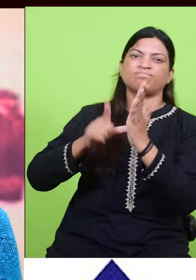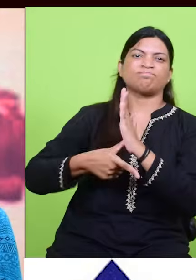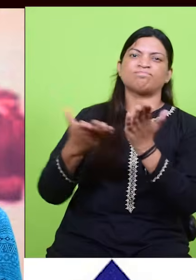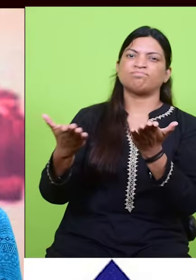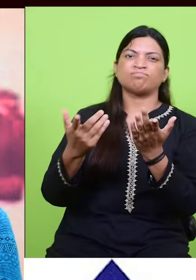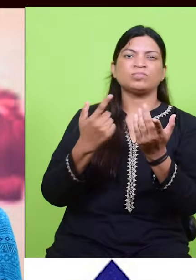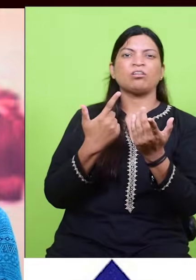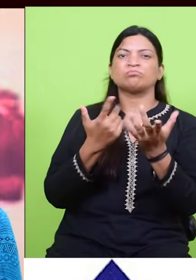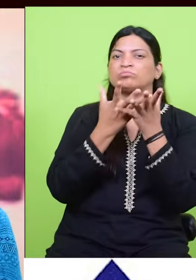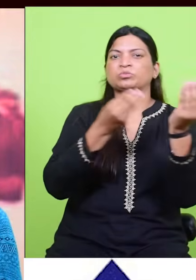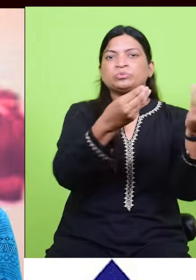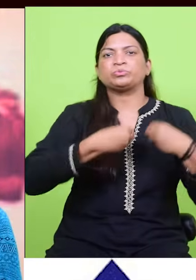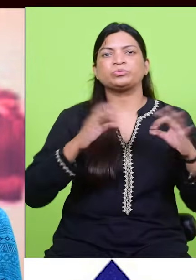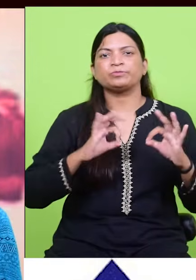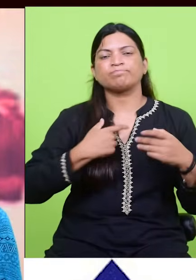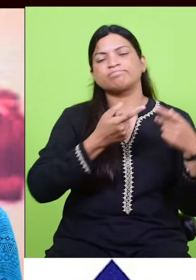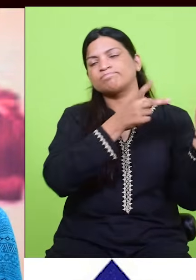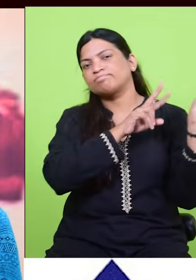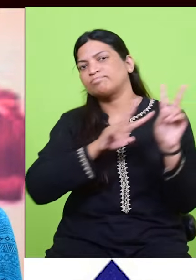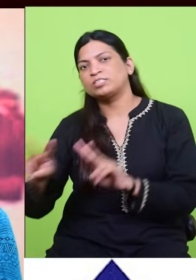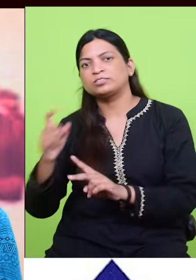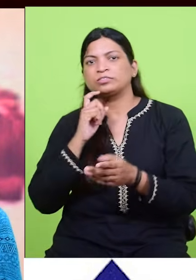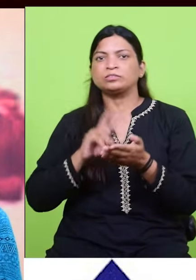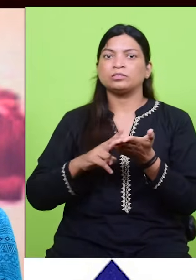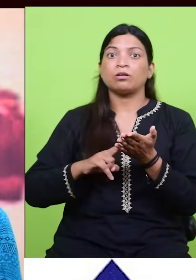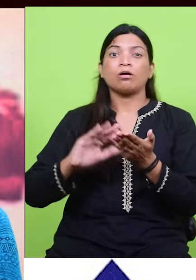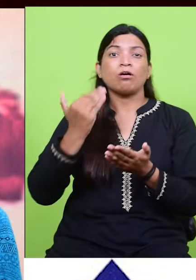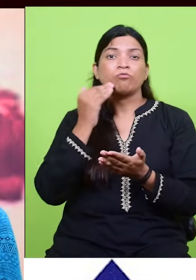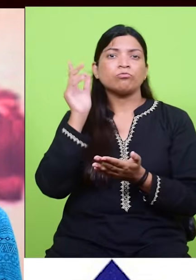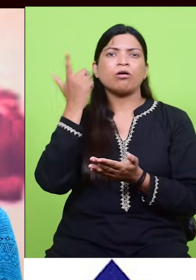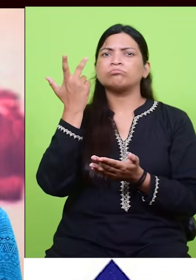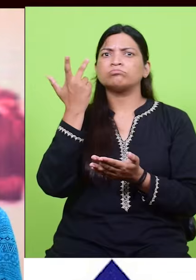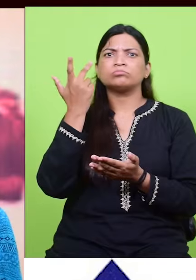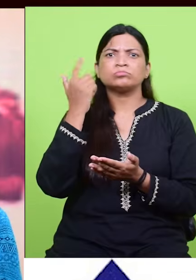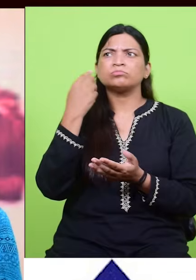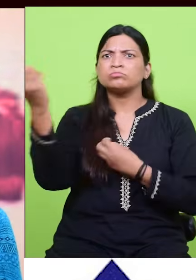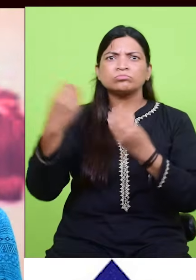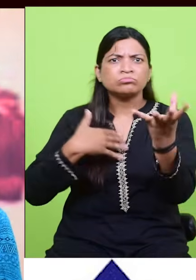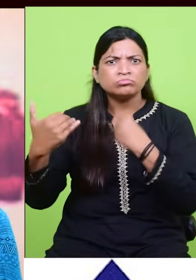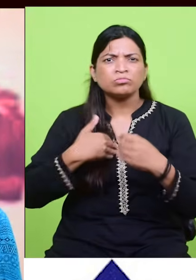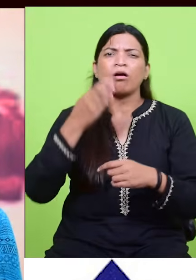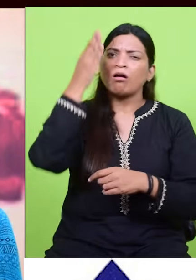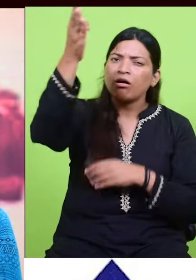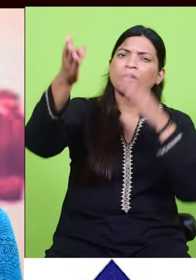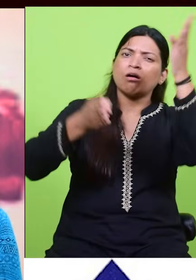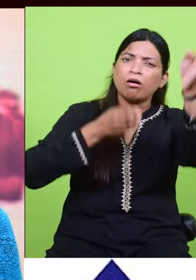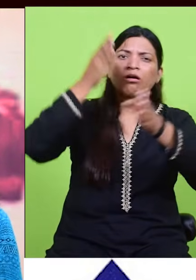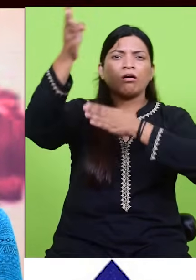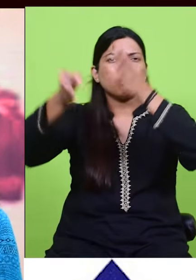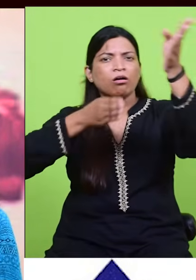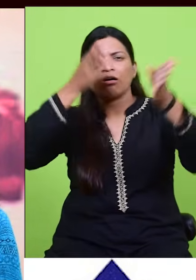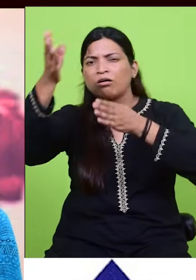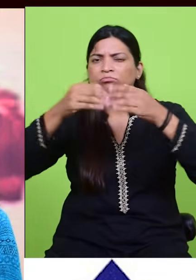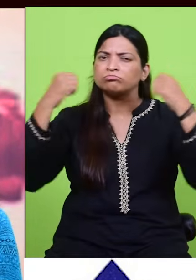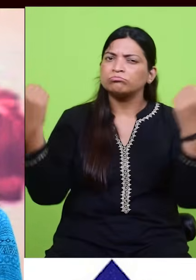बोलते कि 6 महीने लेट हो गए, उन्होंने कोई ट्रीटमेंट नहीं करा, बस हम आ गए। फिर हम भी जहाँ किसी ने बोला हम वहाँ पर गए, हर जगह इसका इलाज